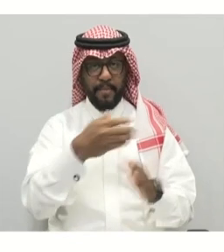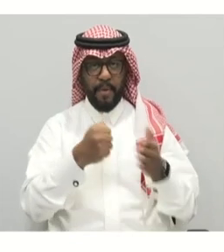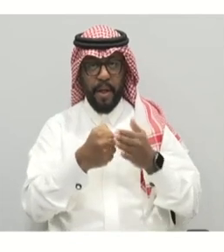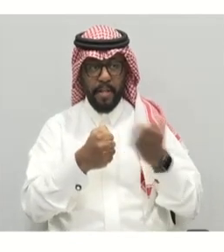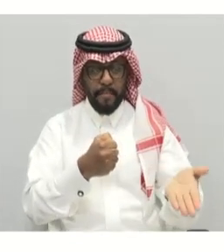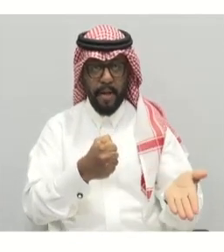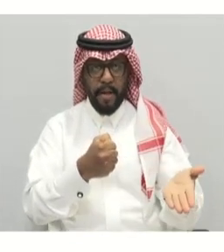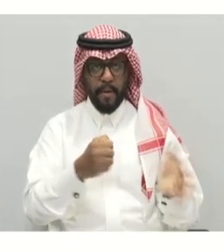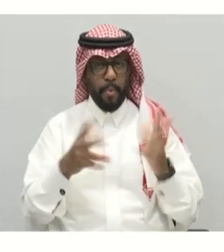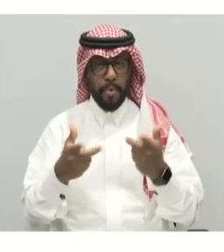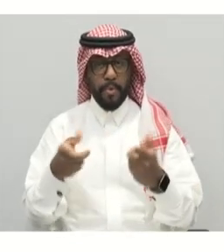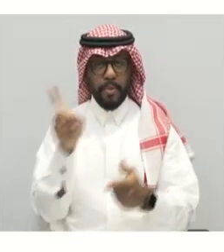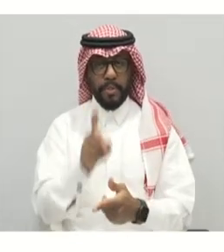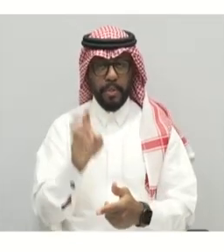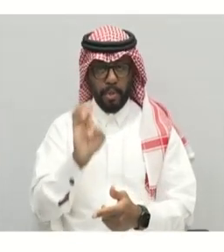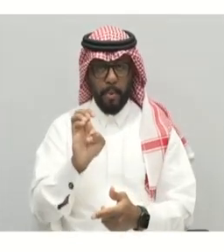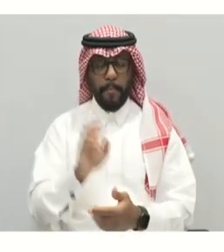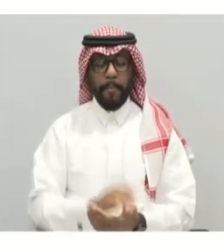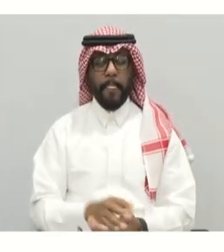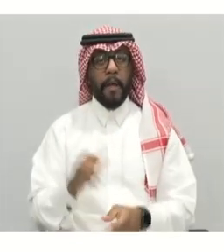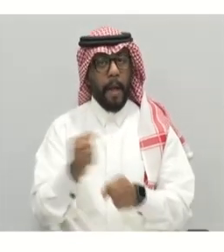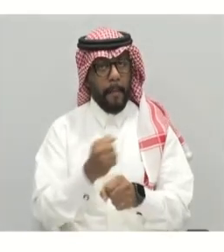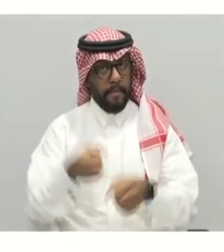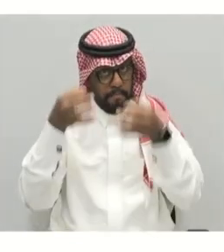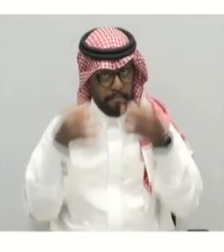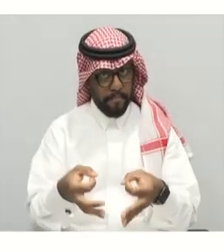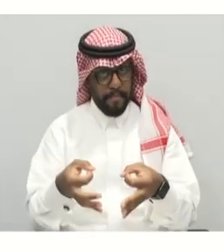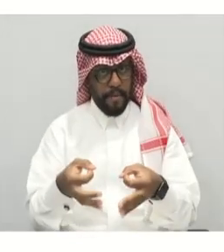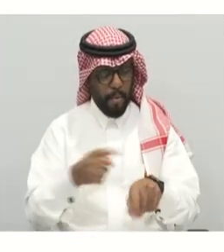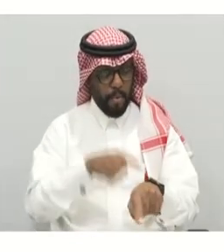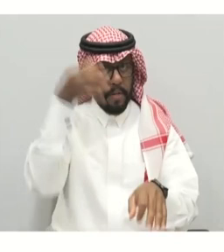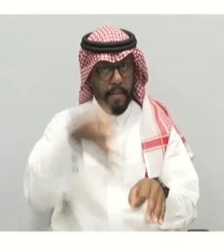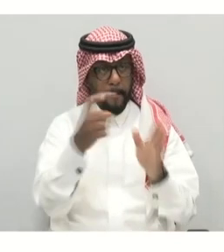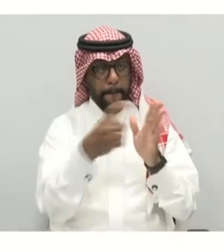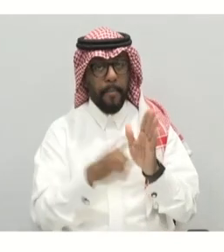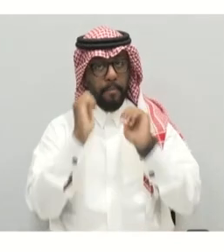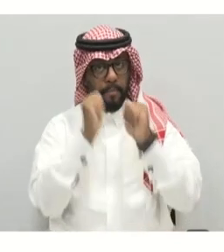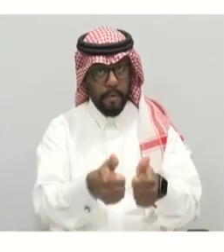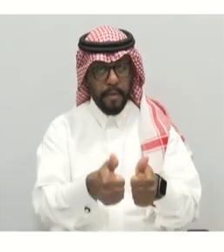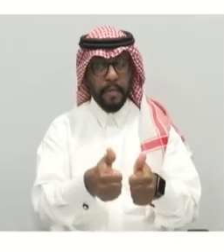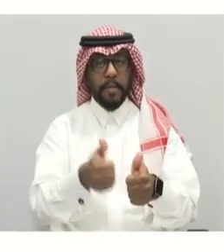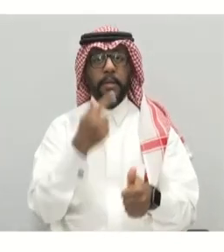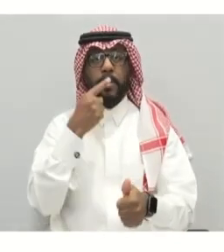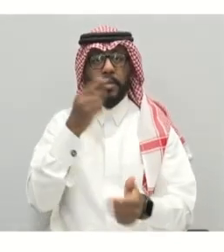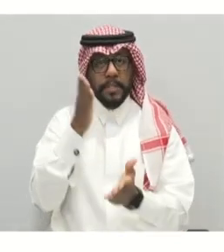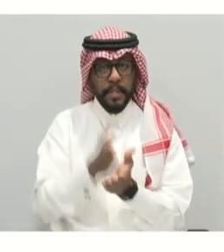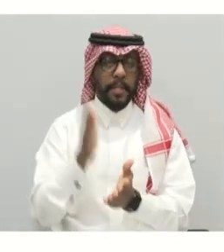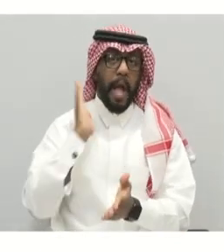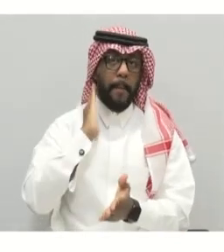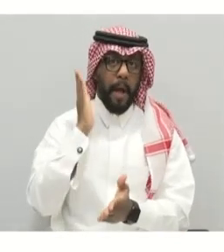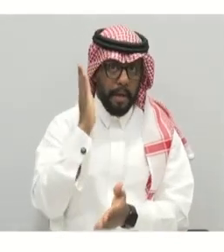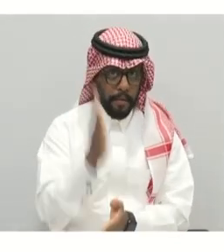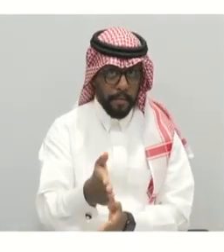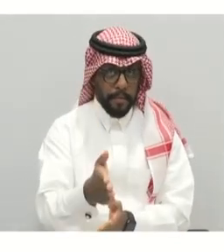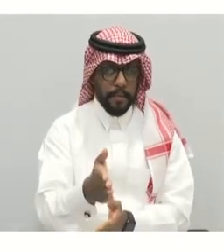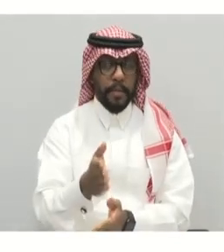القفل التميز في العمل التزام النظام الصدق والامانه